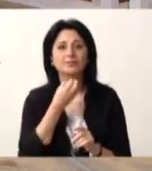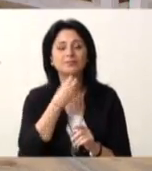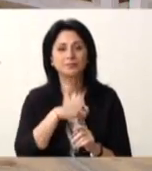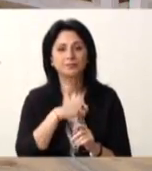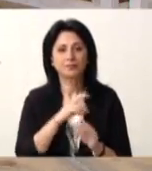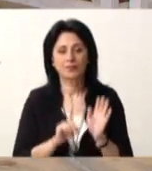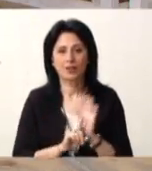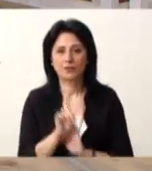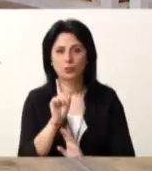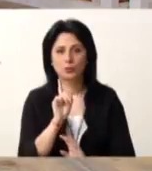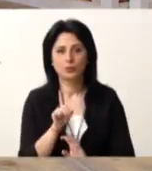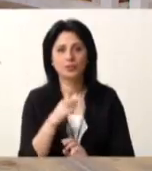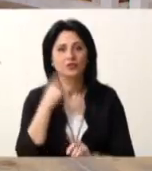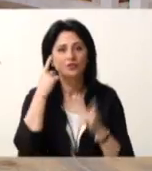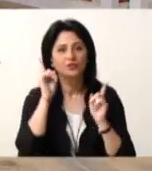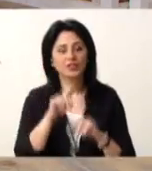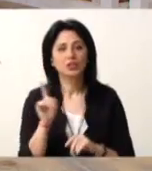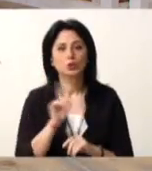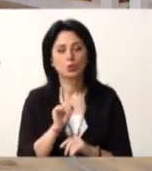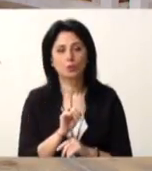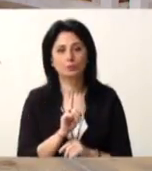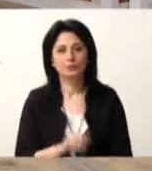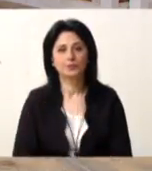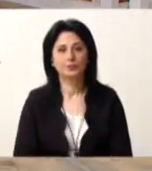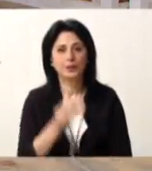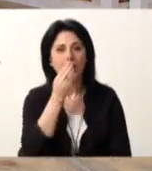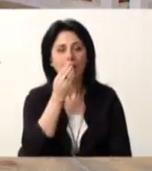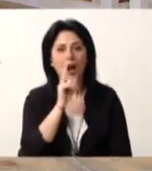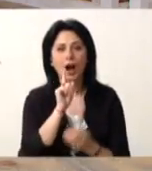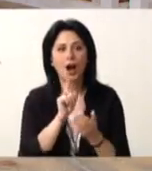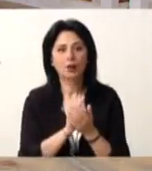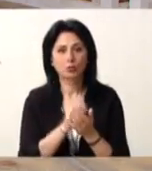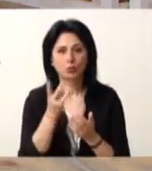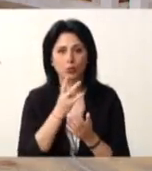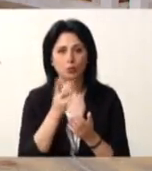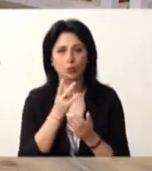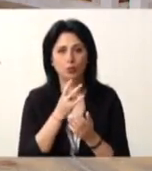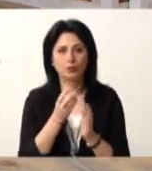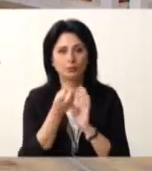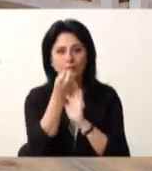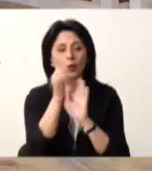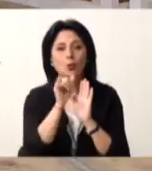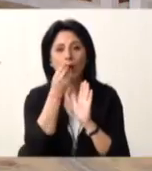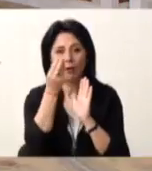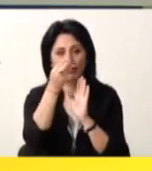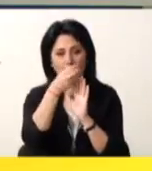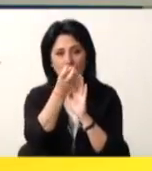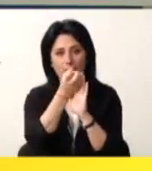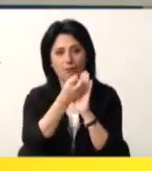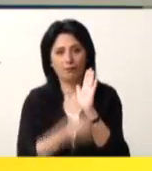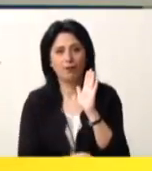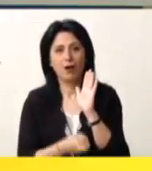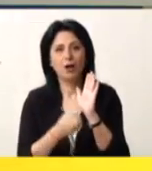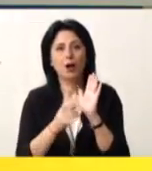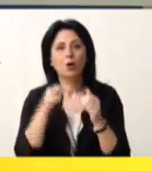დავიწყოთ. ჩვენ ვიცით, რომ საკვებმა აუცილებლად უნდა იყოს გაიაროს საყლაპავი იმისათვის, რომ